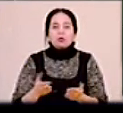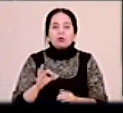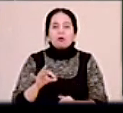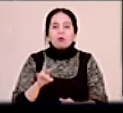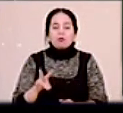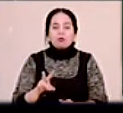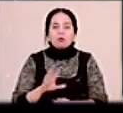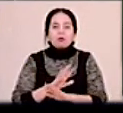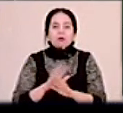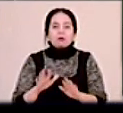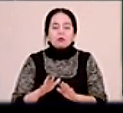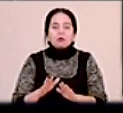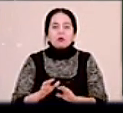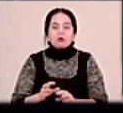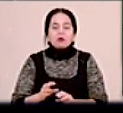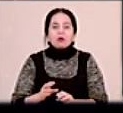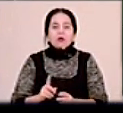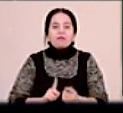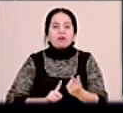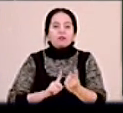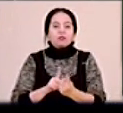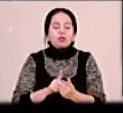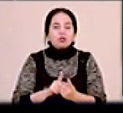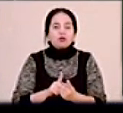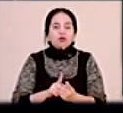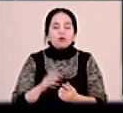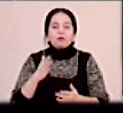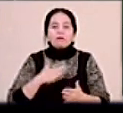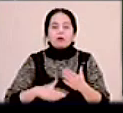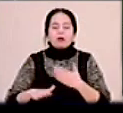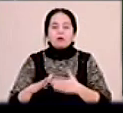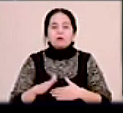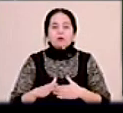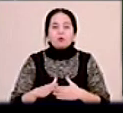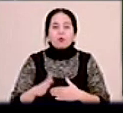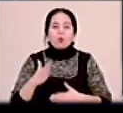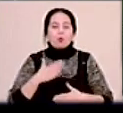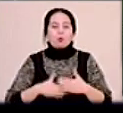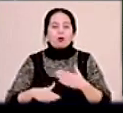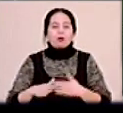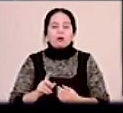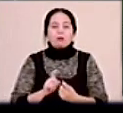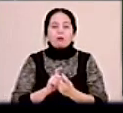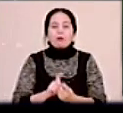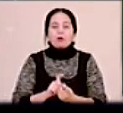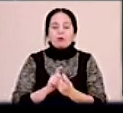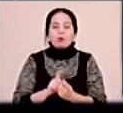он не бросался бы навстречу в радостном упоении борьбой.